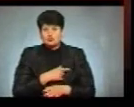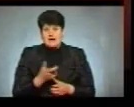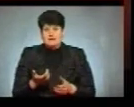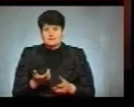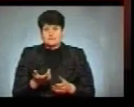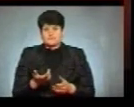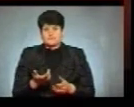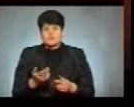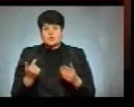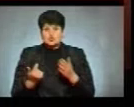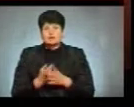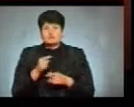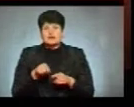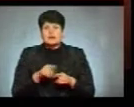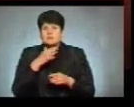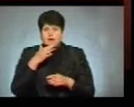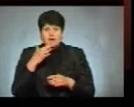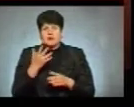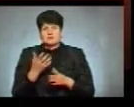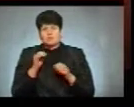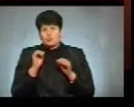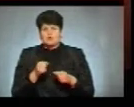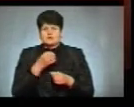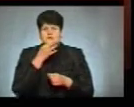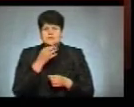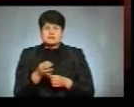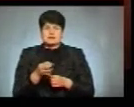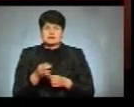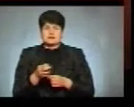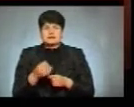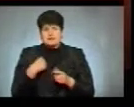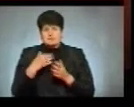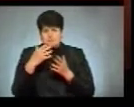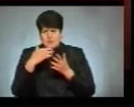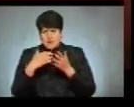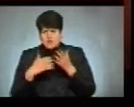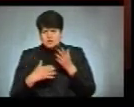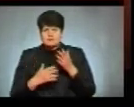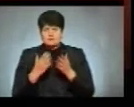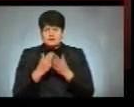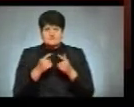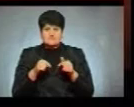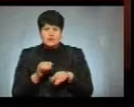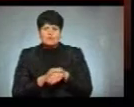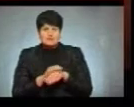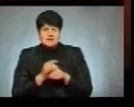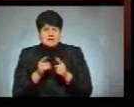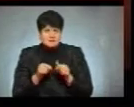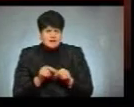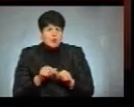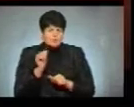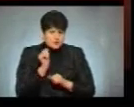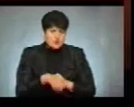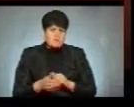От, знов таки, та і багато, власне, можна сказати, я ж перелічив, що, власне, певні сфери, гуманітарна сфера, зокрема.